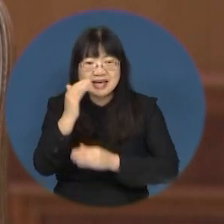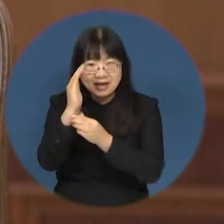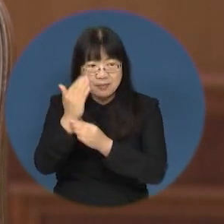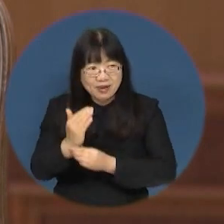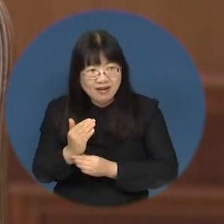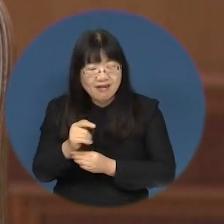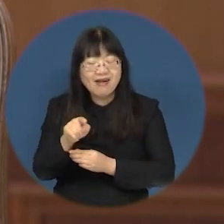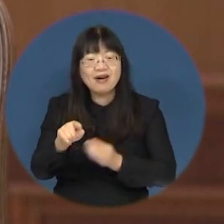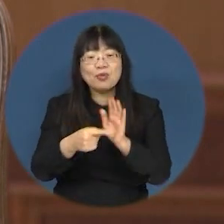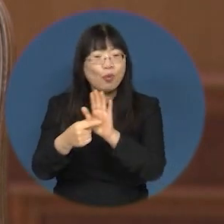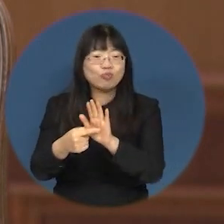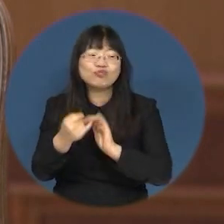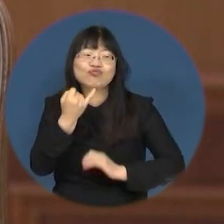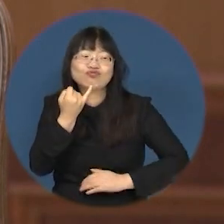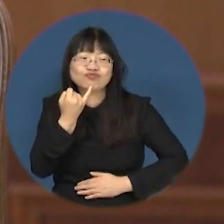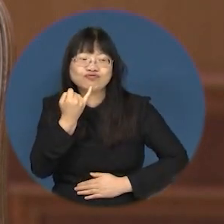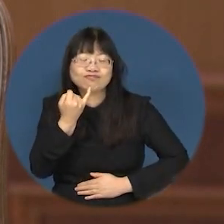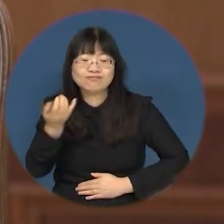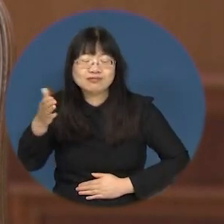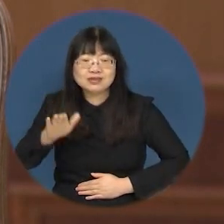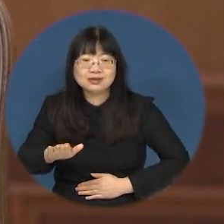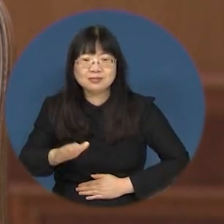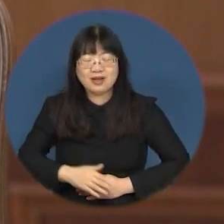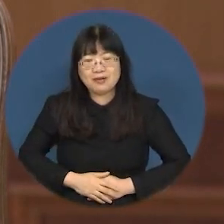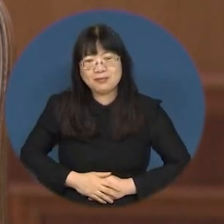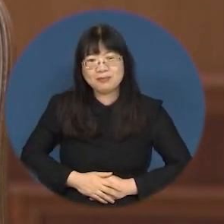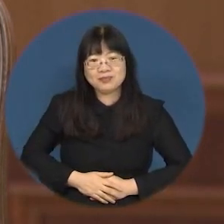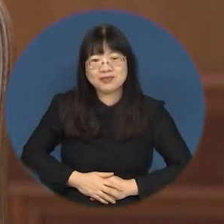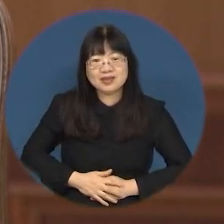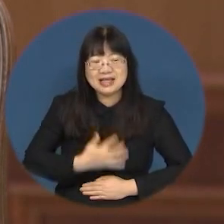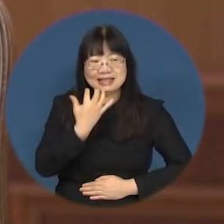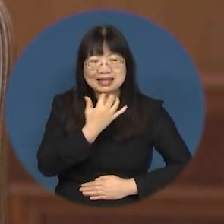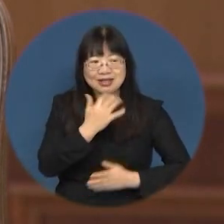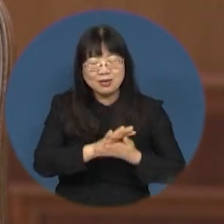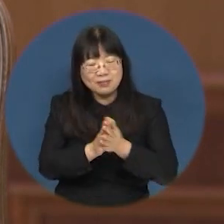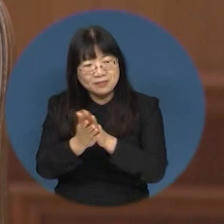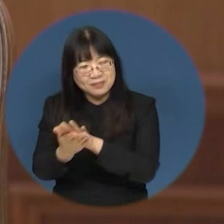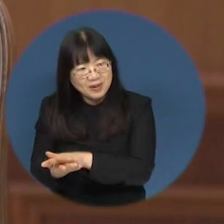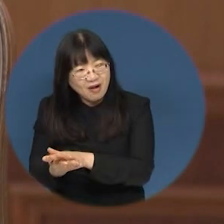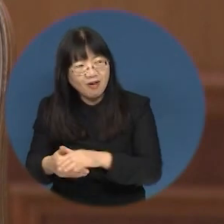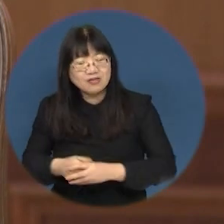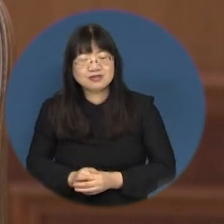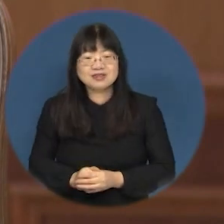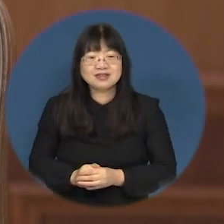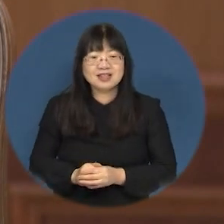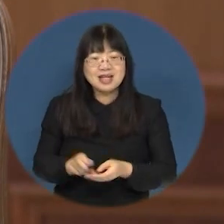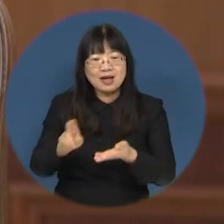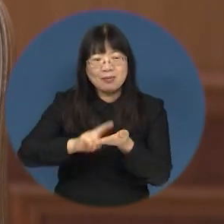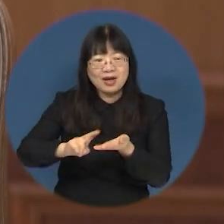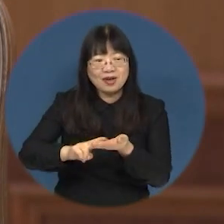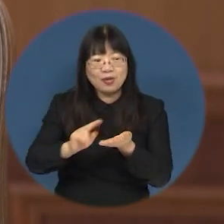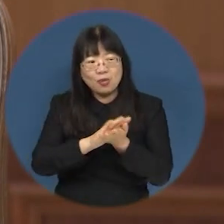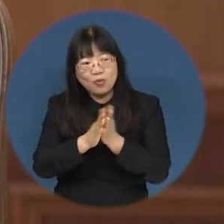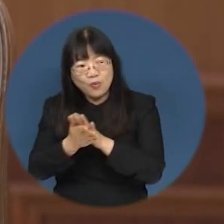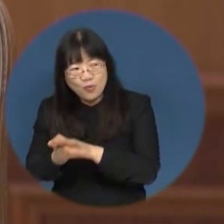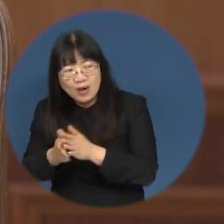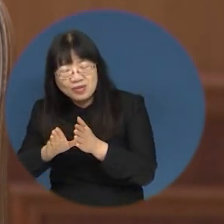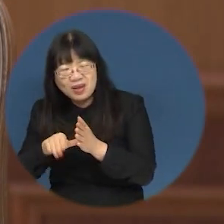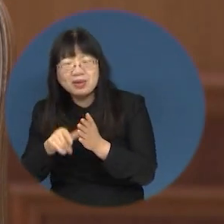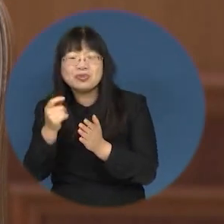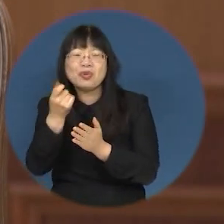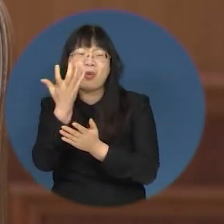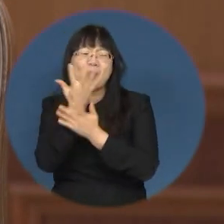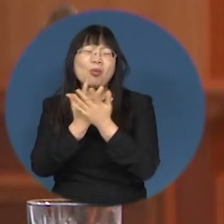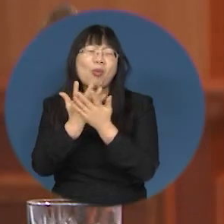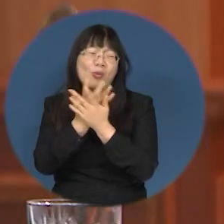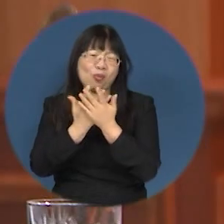이파리 뭐 이런 것들도 괜찮은데 이것이 하나의 채색화되고 또 하나의 일레스트화되면은 굉장히 모호하고 애매한